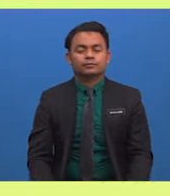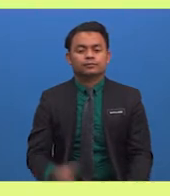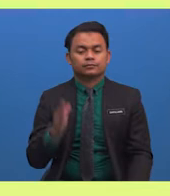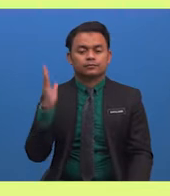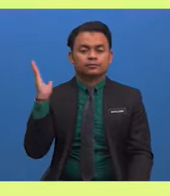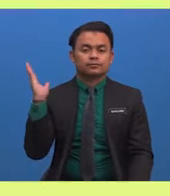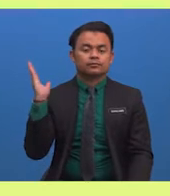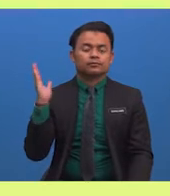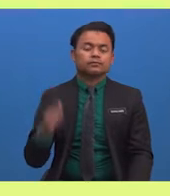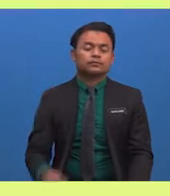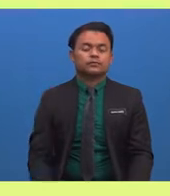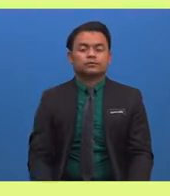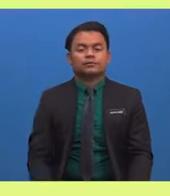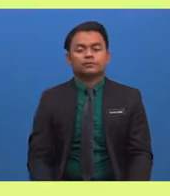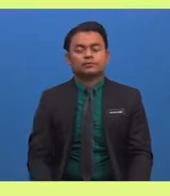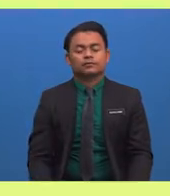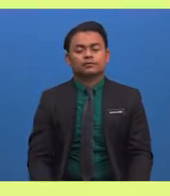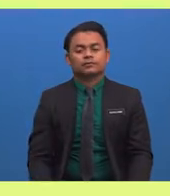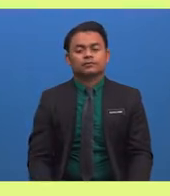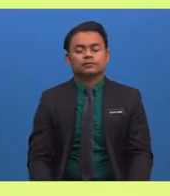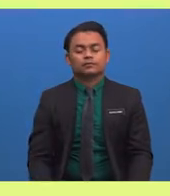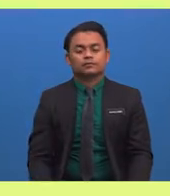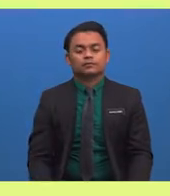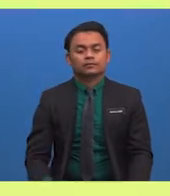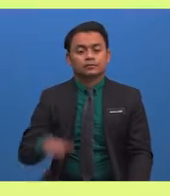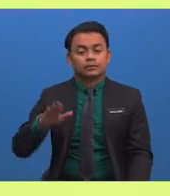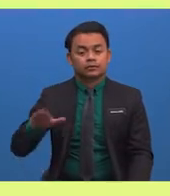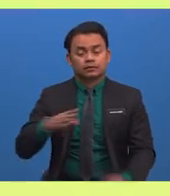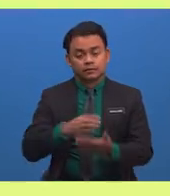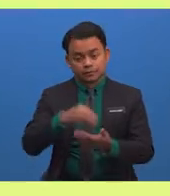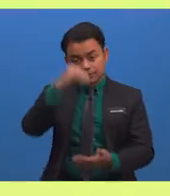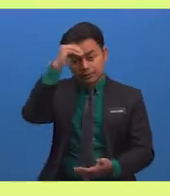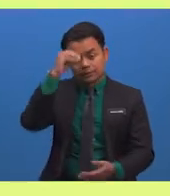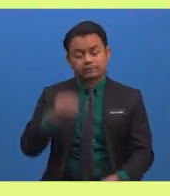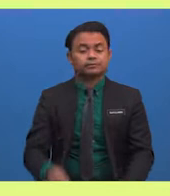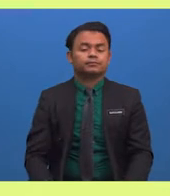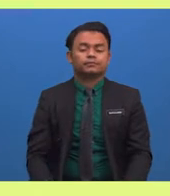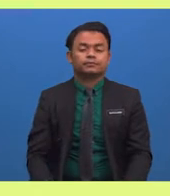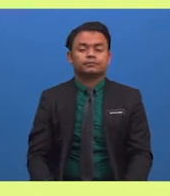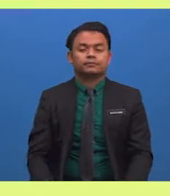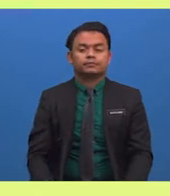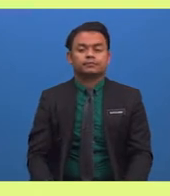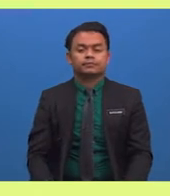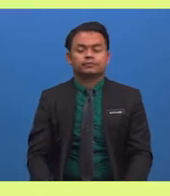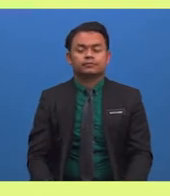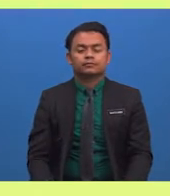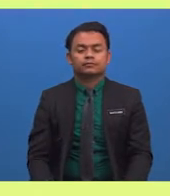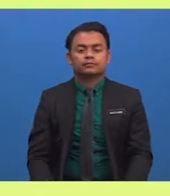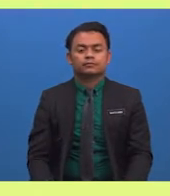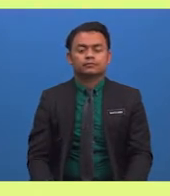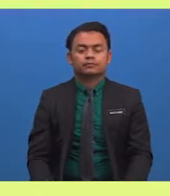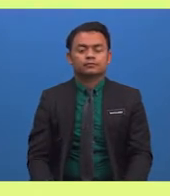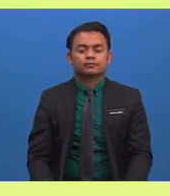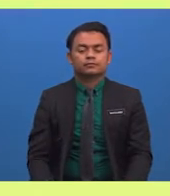pertama, kutab, iaitu tempat kanak-kanak belajar. Ia menyediakan pelajaran asas